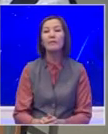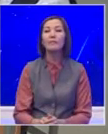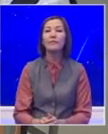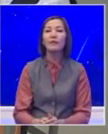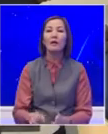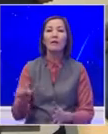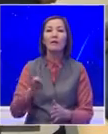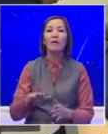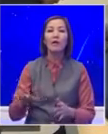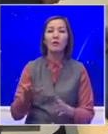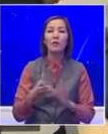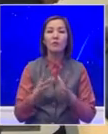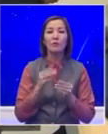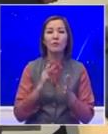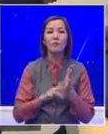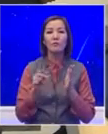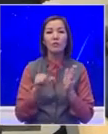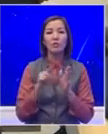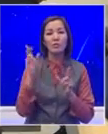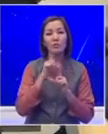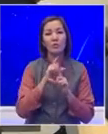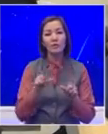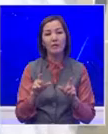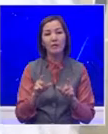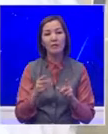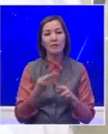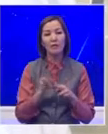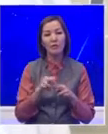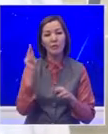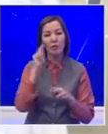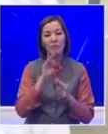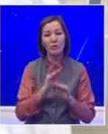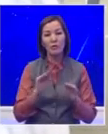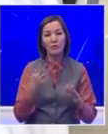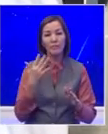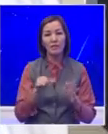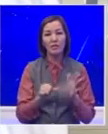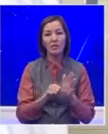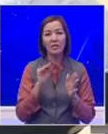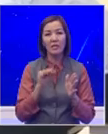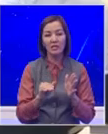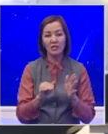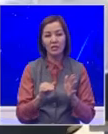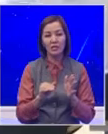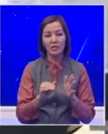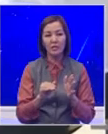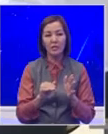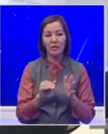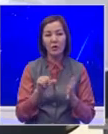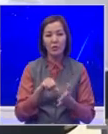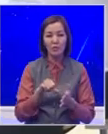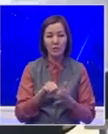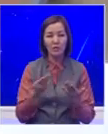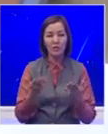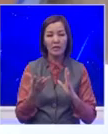в районе расположены 86 образовательных учреждений в которых обучаются 56344 учащихся